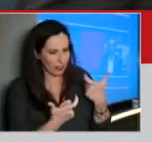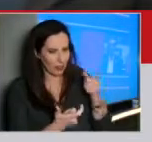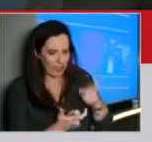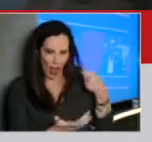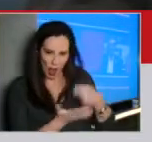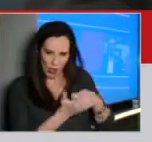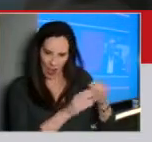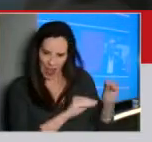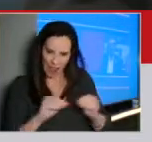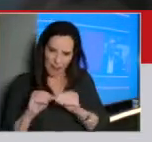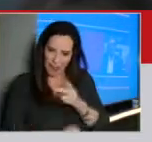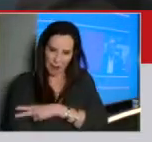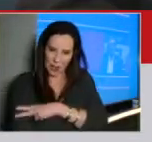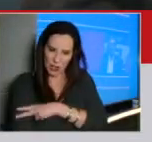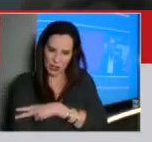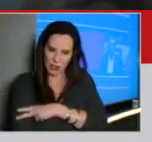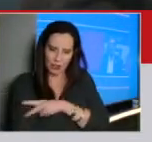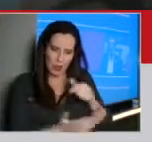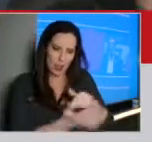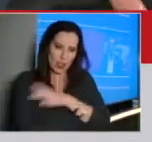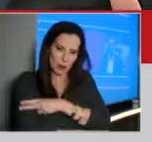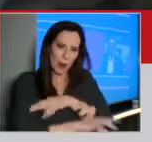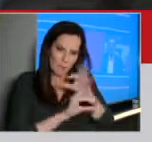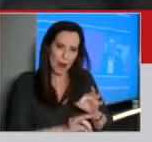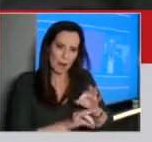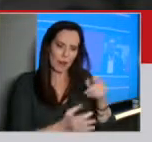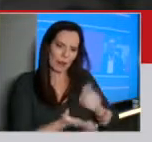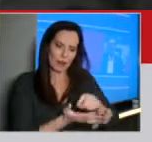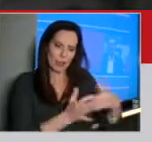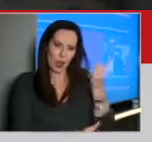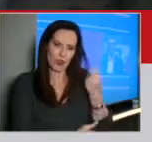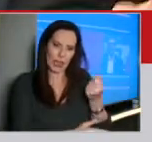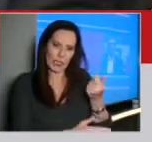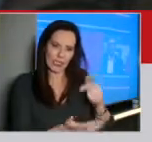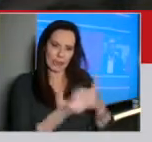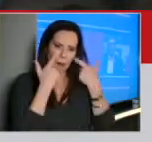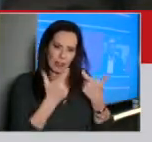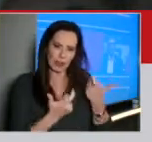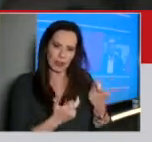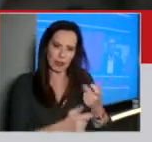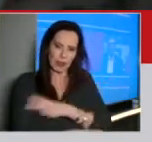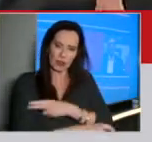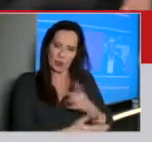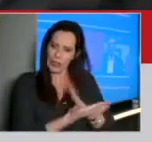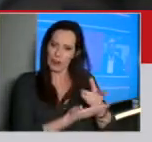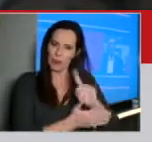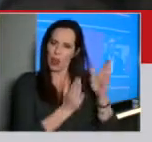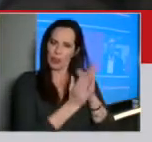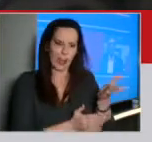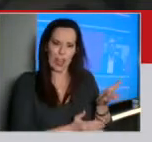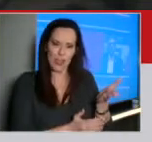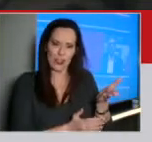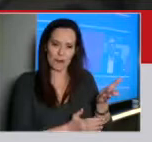האוצר להעביר רשירות למשטרת ישראל, בכדי שמשטרת ישראל באמת תקבע בעצמה את כמות המאבטחים והשוטרים בכל אירוע, ולא תבקש